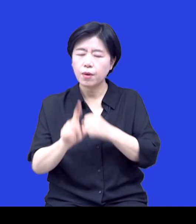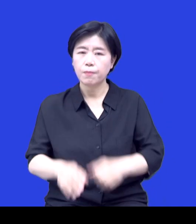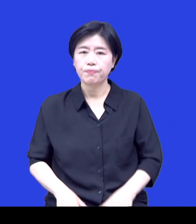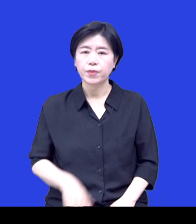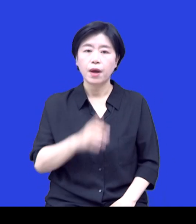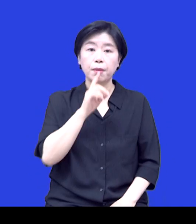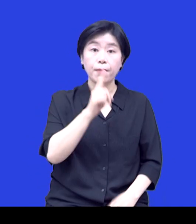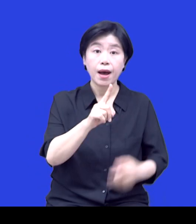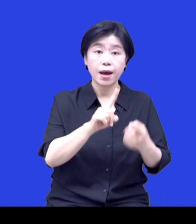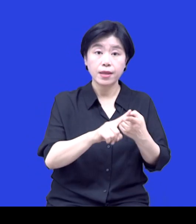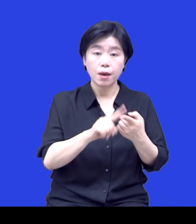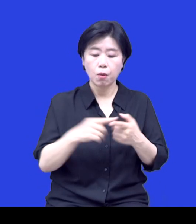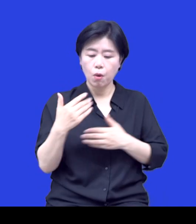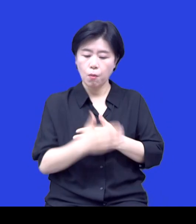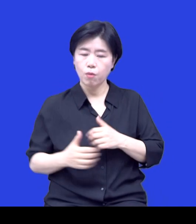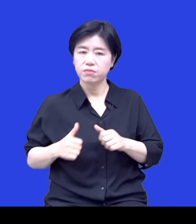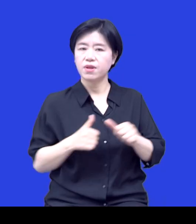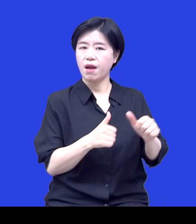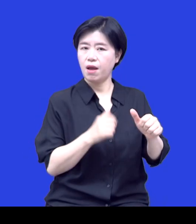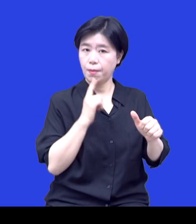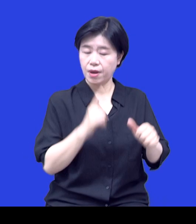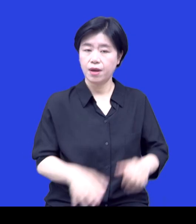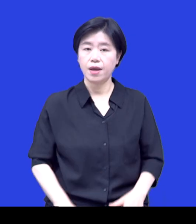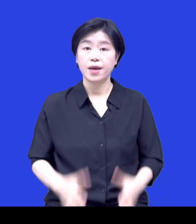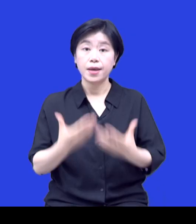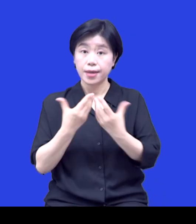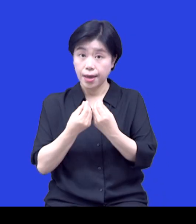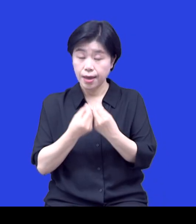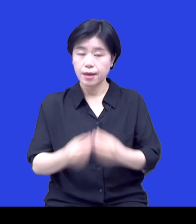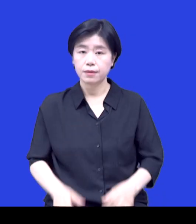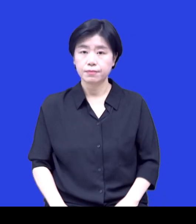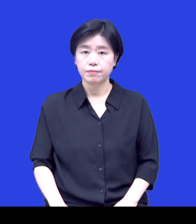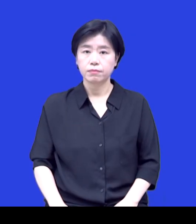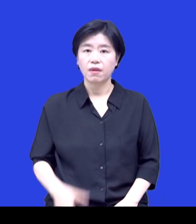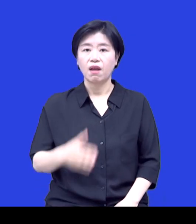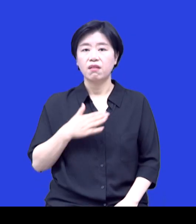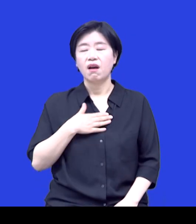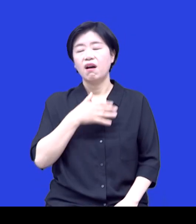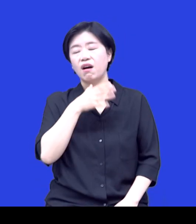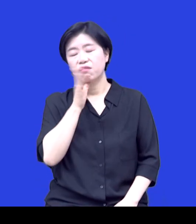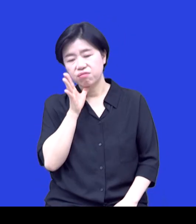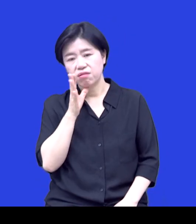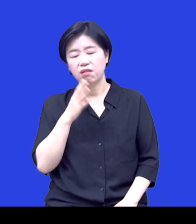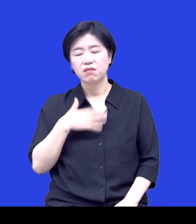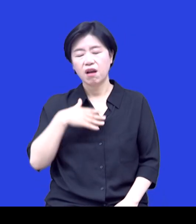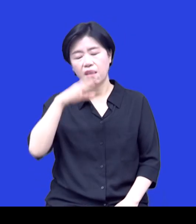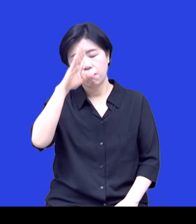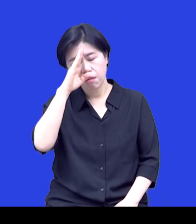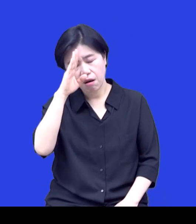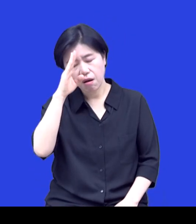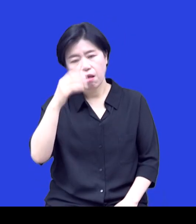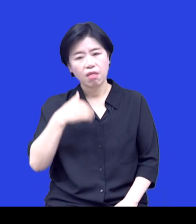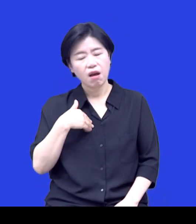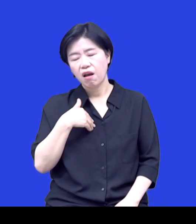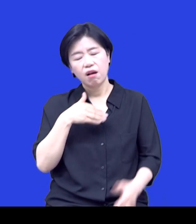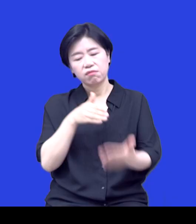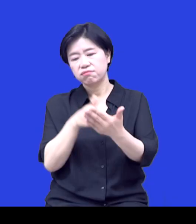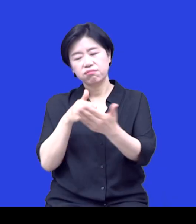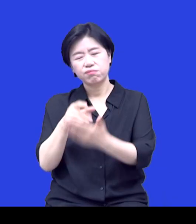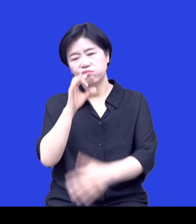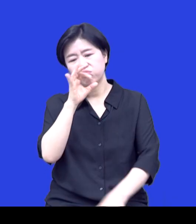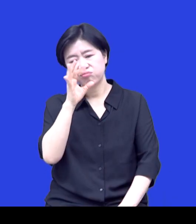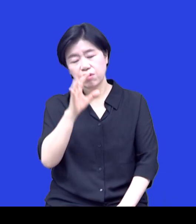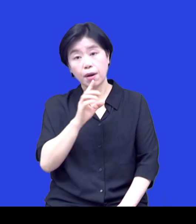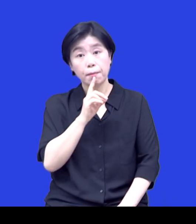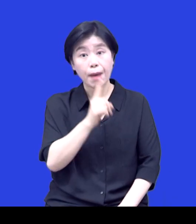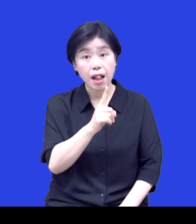몸이 따라간다는 거죠. 예를 들어서 나는 늙었어, 나는 병들었어, 난 아무것도 못할 것 같아 이렇게